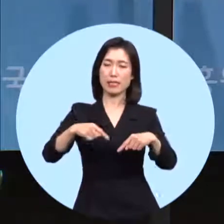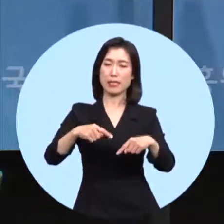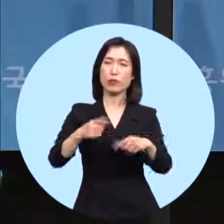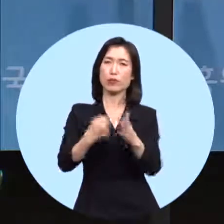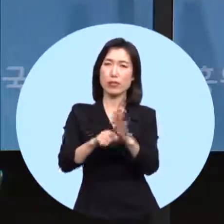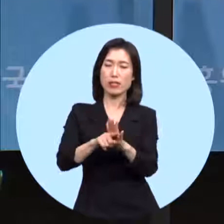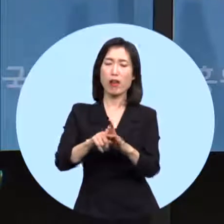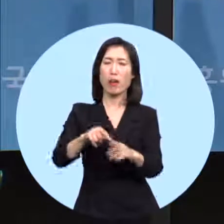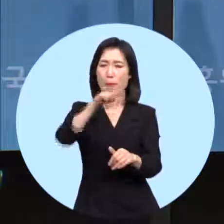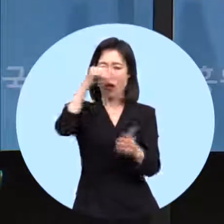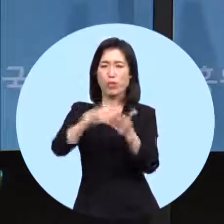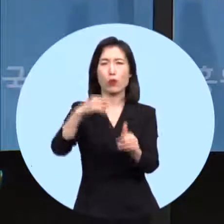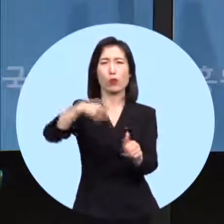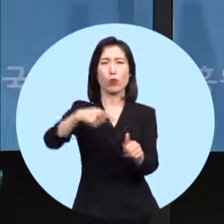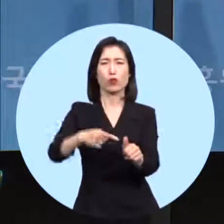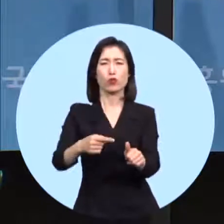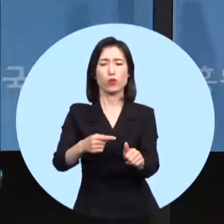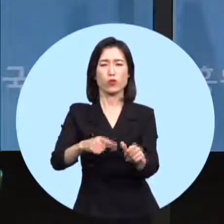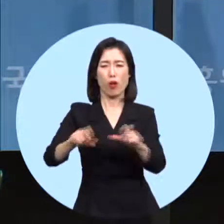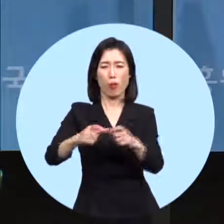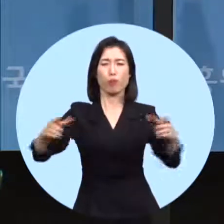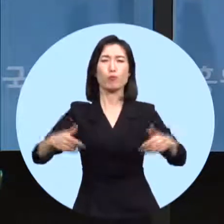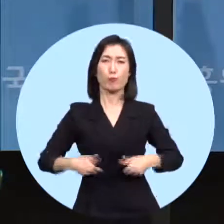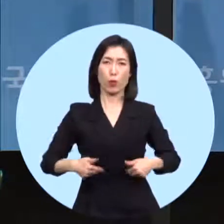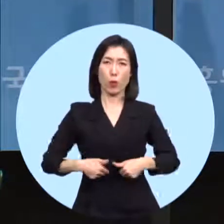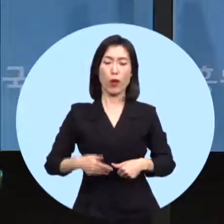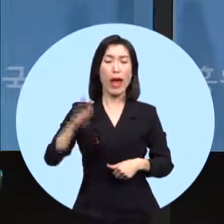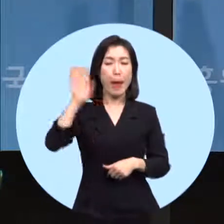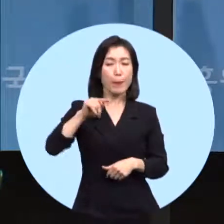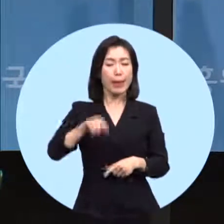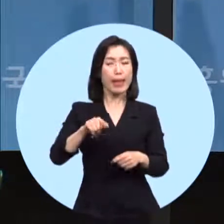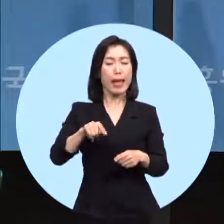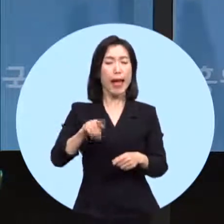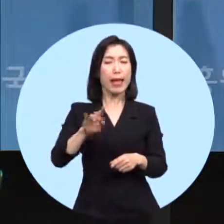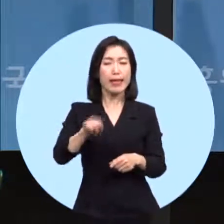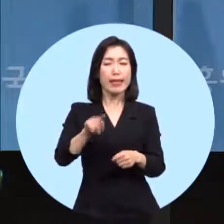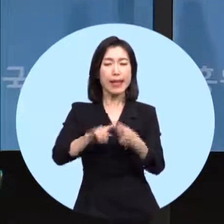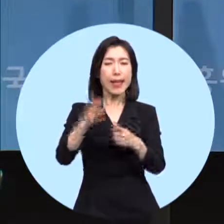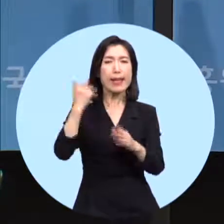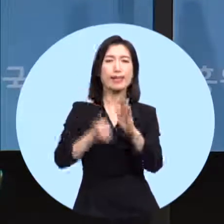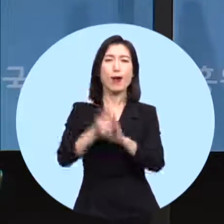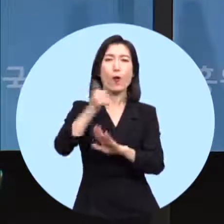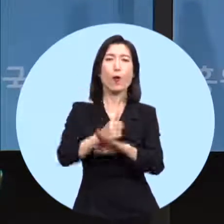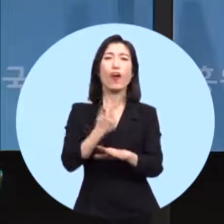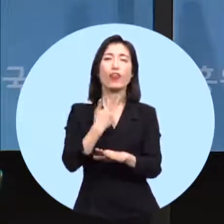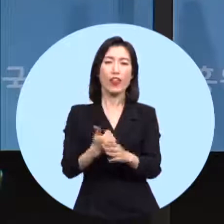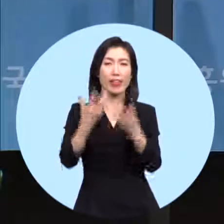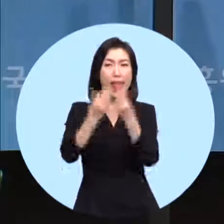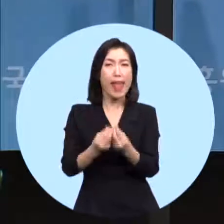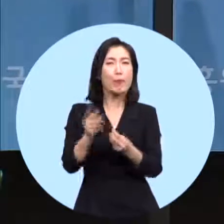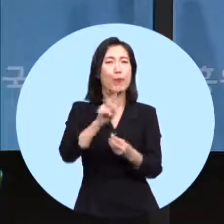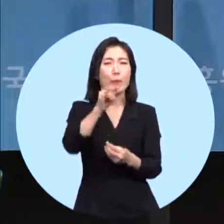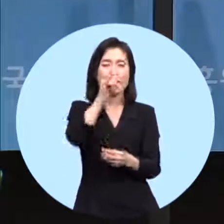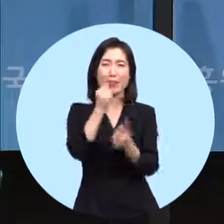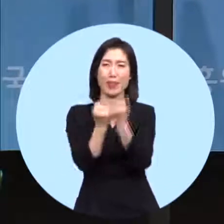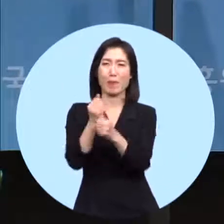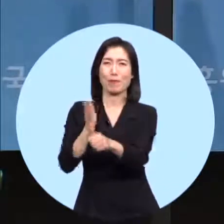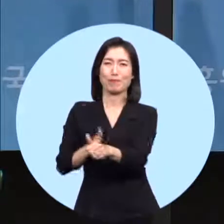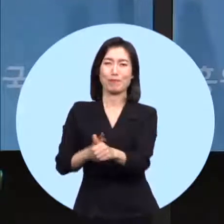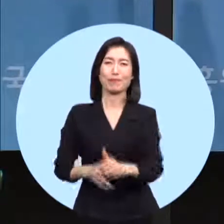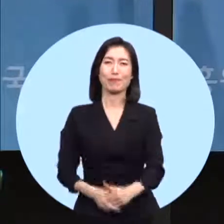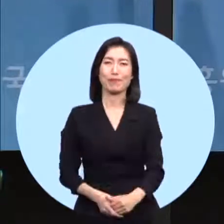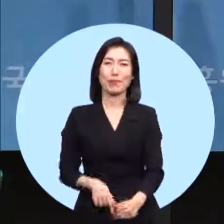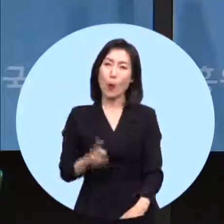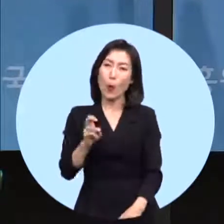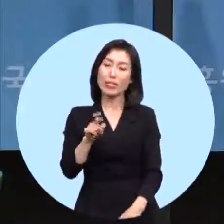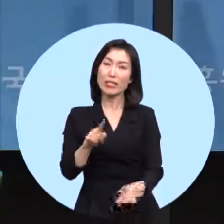위한 평생학습 활성화가 매우 중요하다. 이러한 것에 관련된 성공 사례가 무엇이 있는지 그런 질의를 해주셨는데